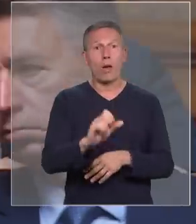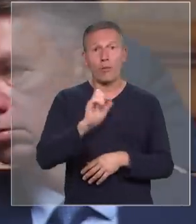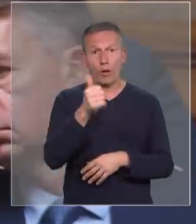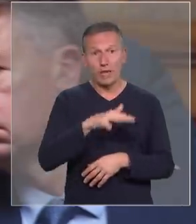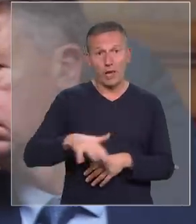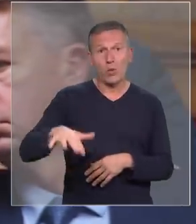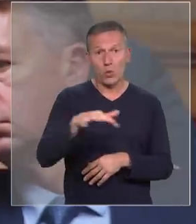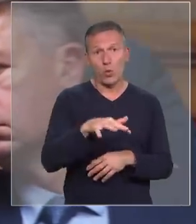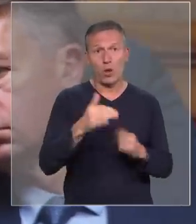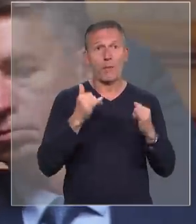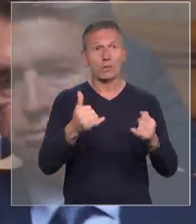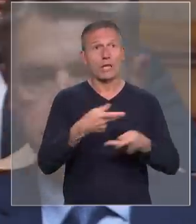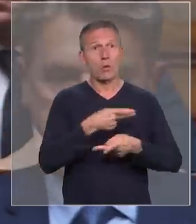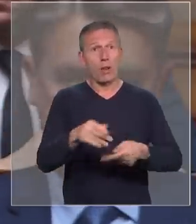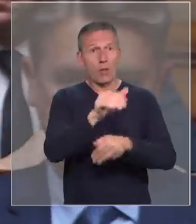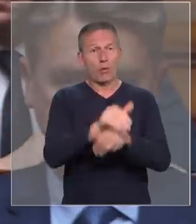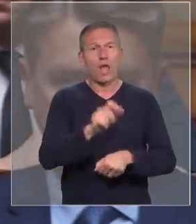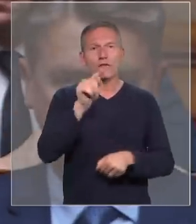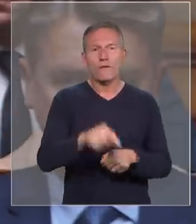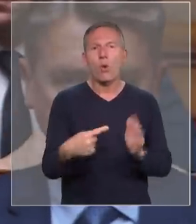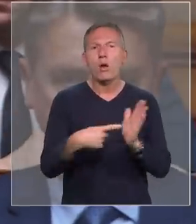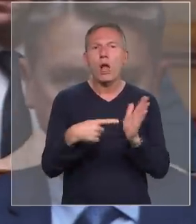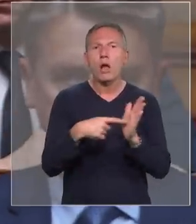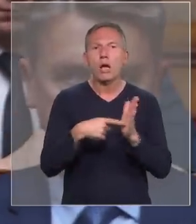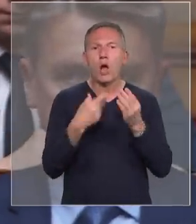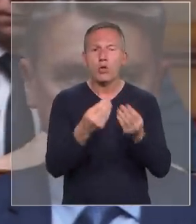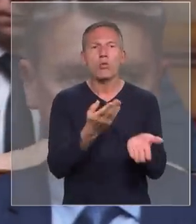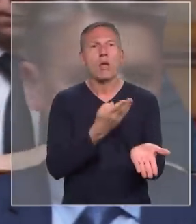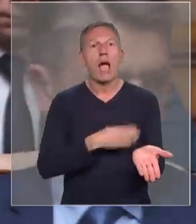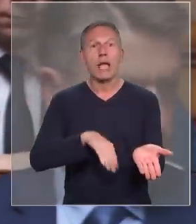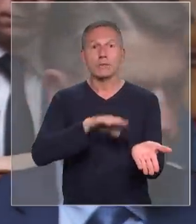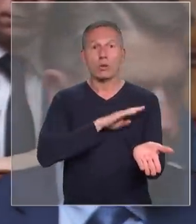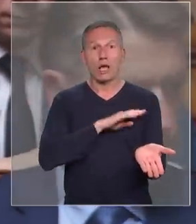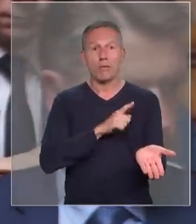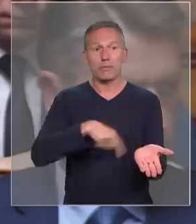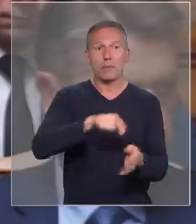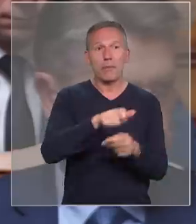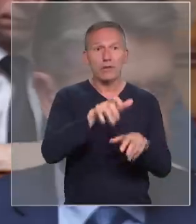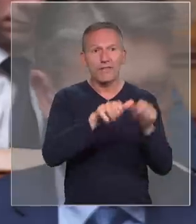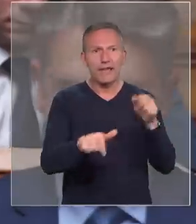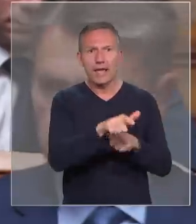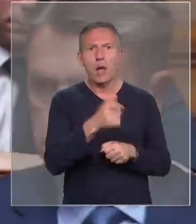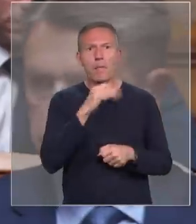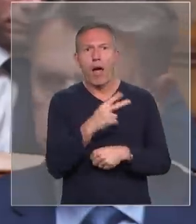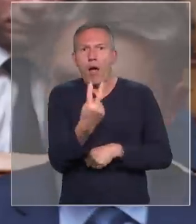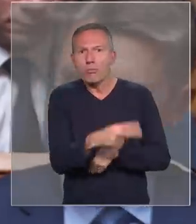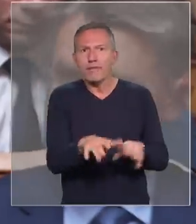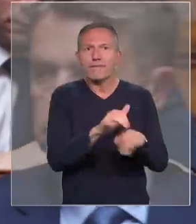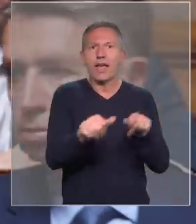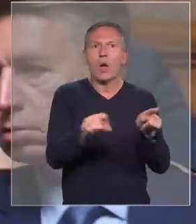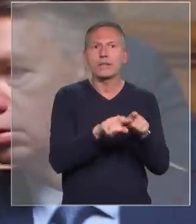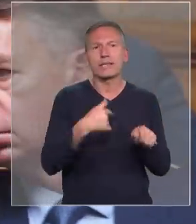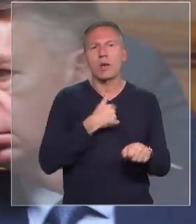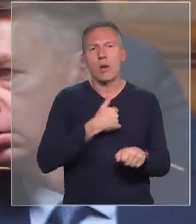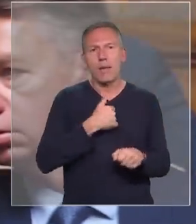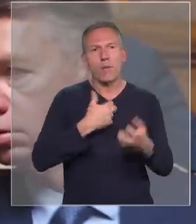puissance publique. Quand responsabiliserez-vous enfin les auteurs et leurs parents, comme je l'appelle de